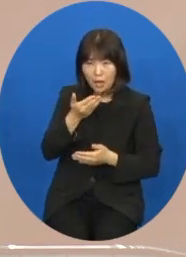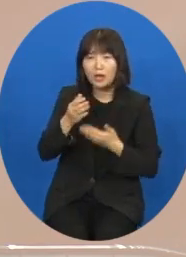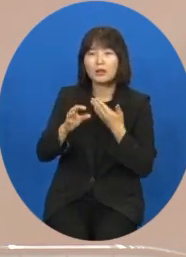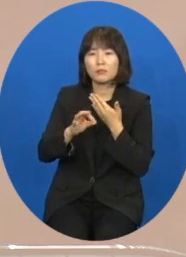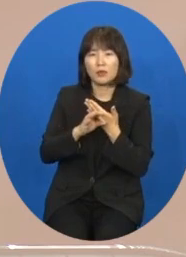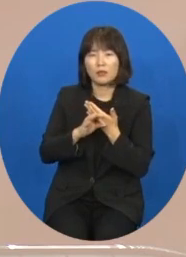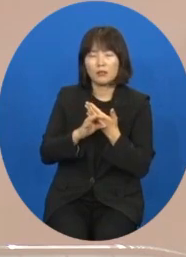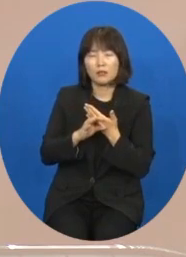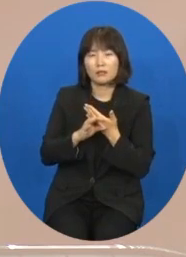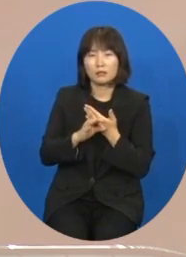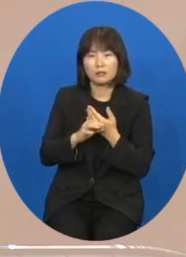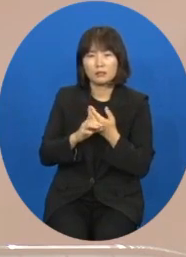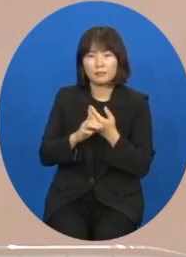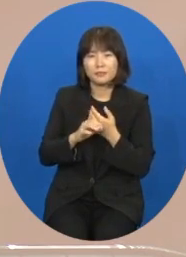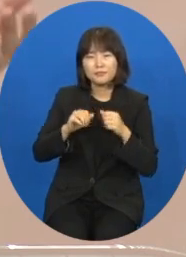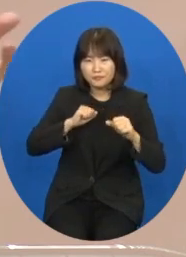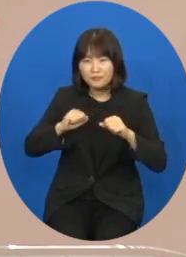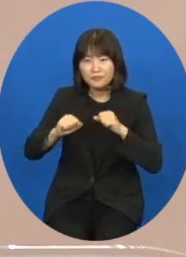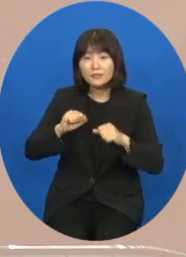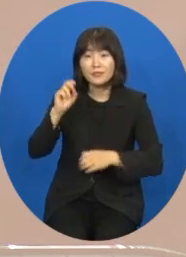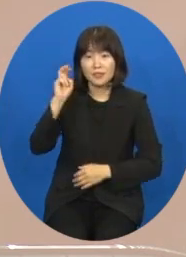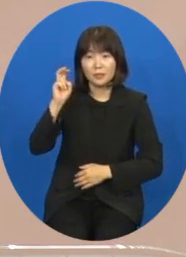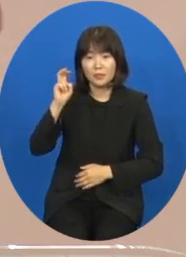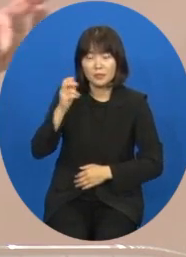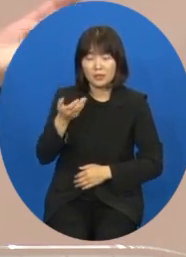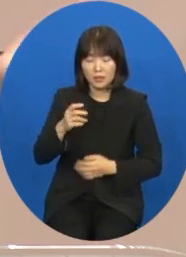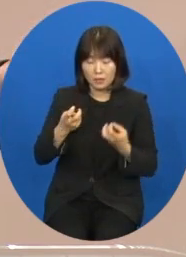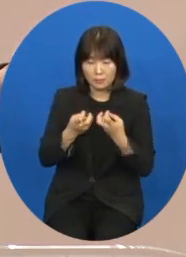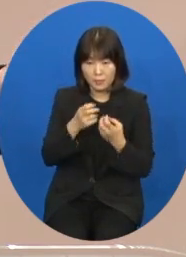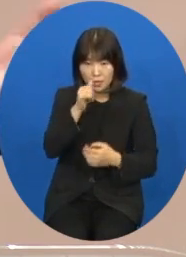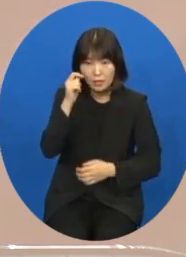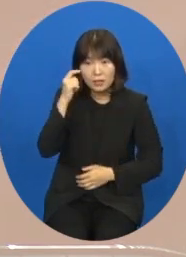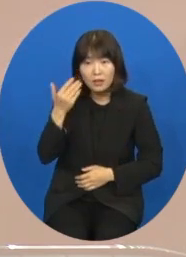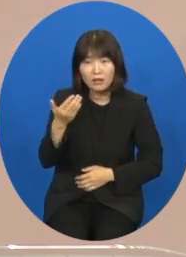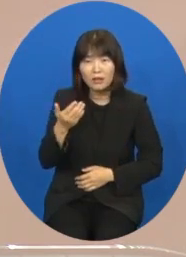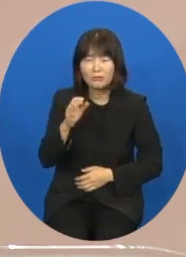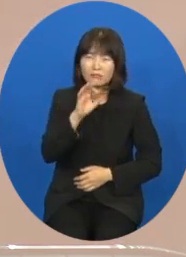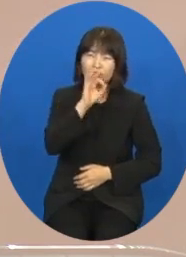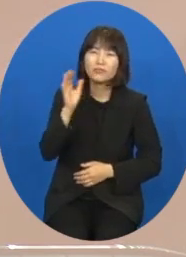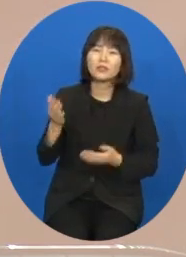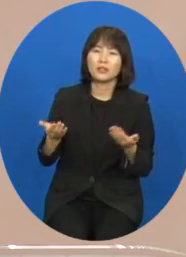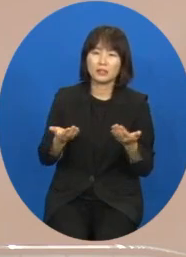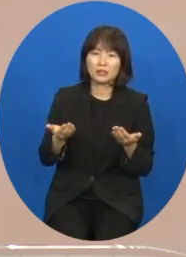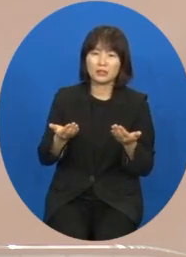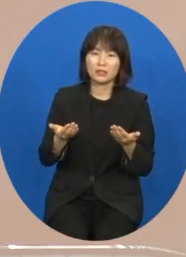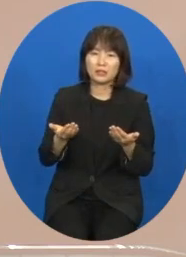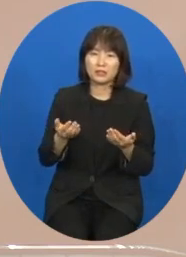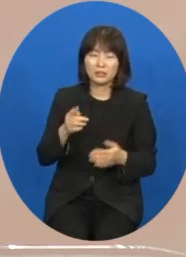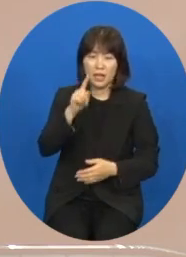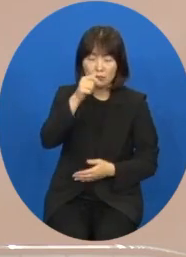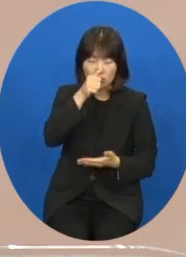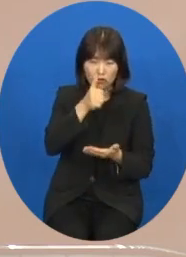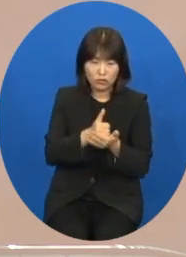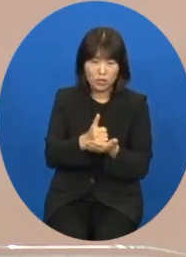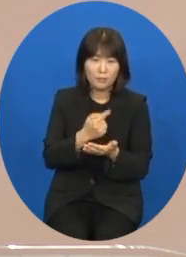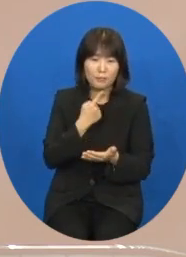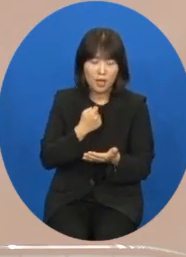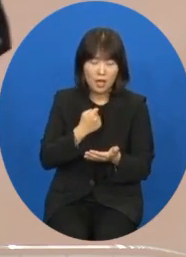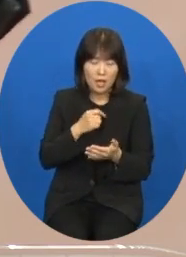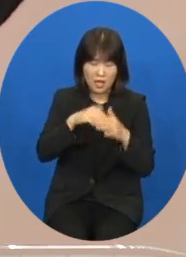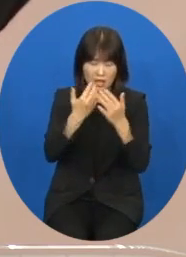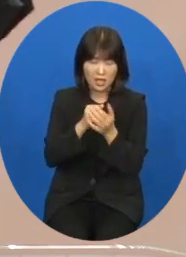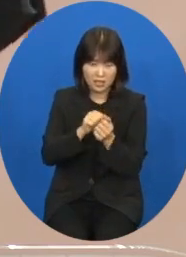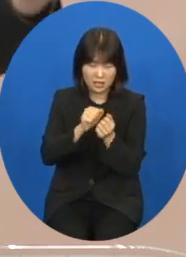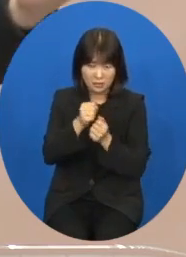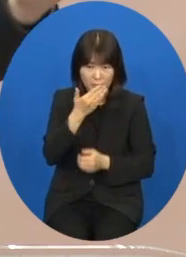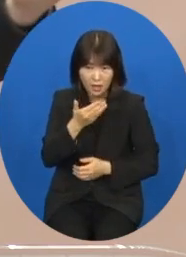겁니다. 근데 방법이 있나요? 불가능한 일이죠. 한 번 지은 죄를 어떻게 다 씻어요? 근데